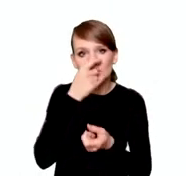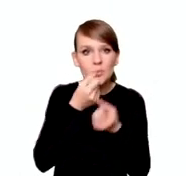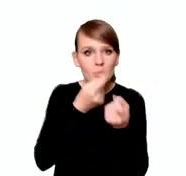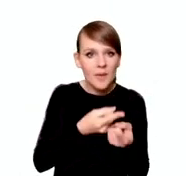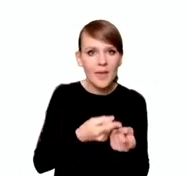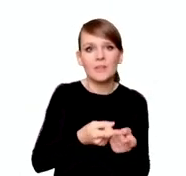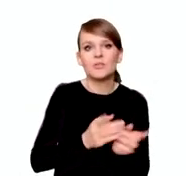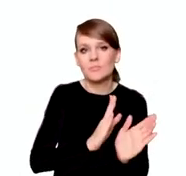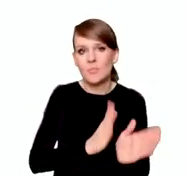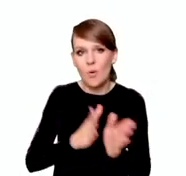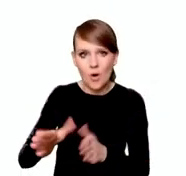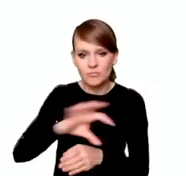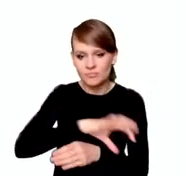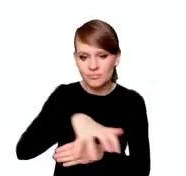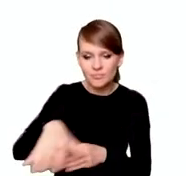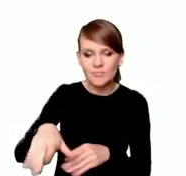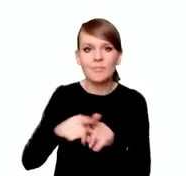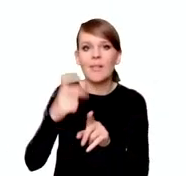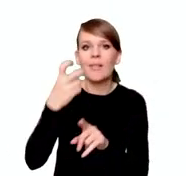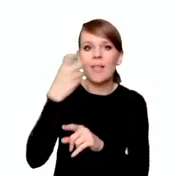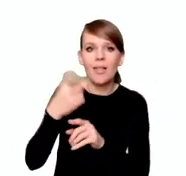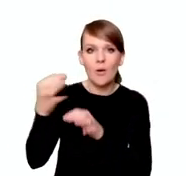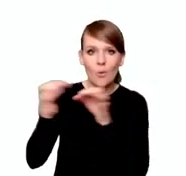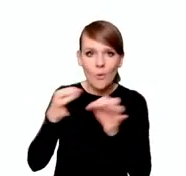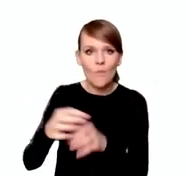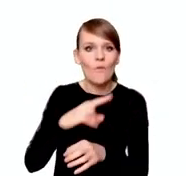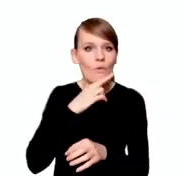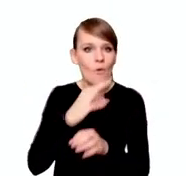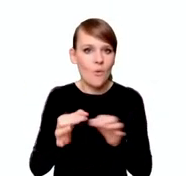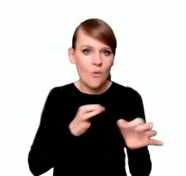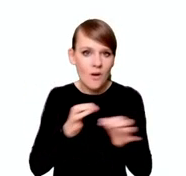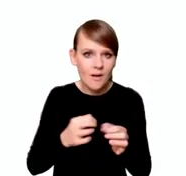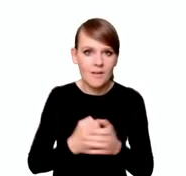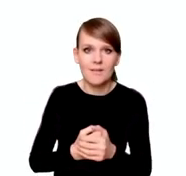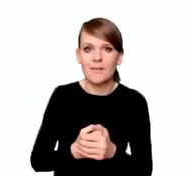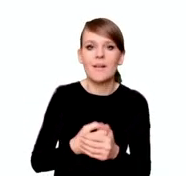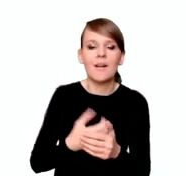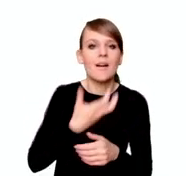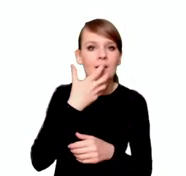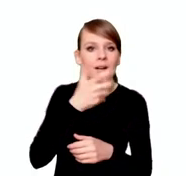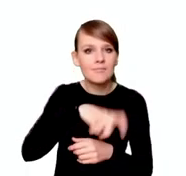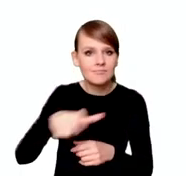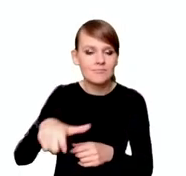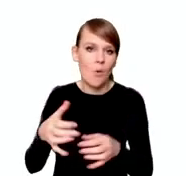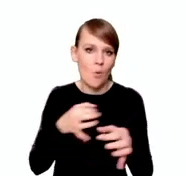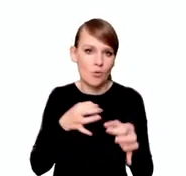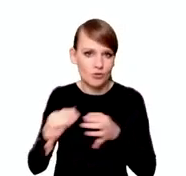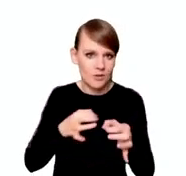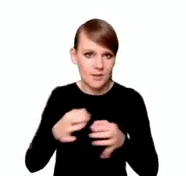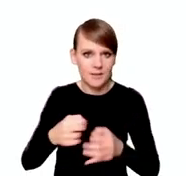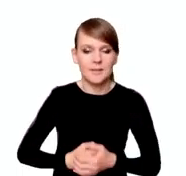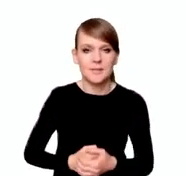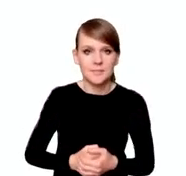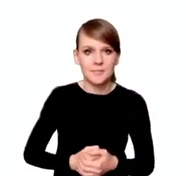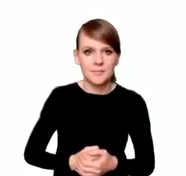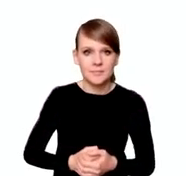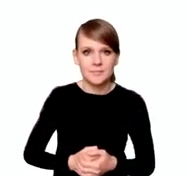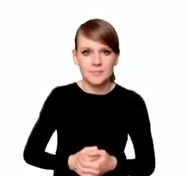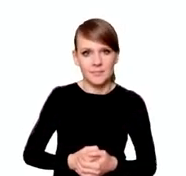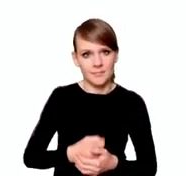energii elektrycznej, oszczędność wody, oszczędność energii cieplnej. Zapytaliśmy